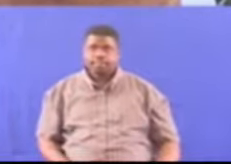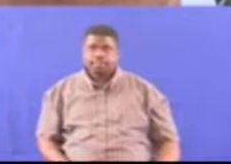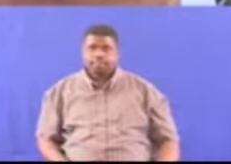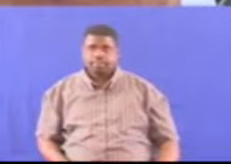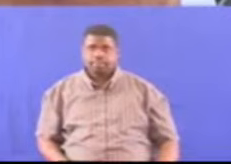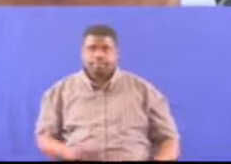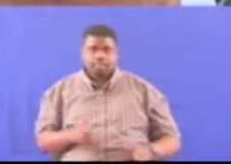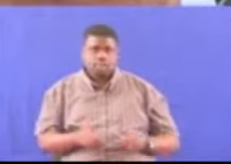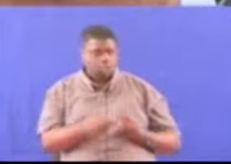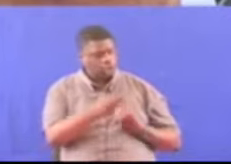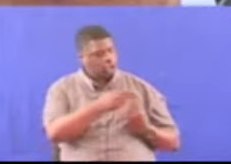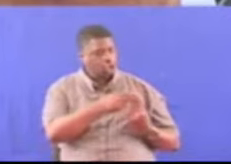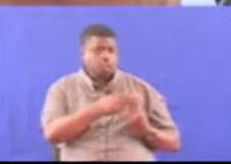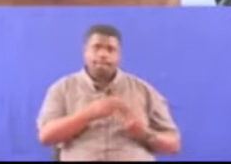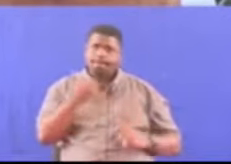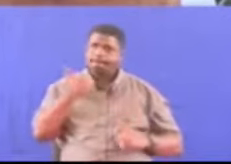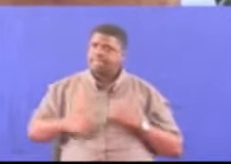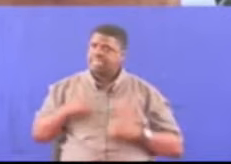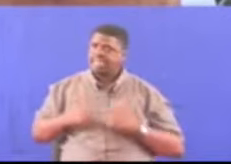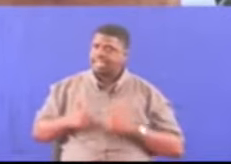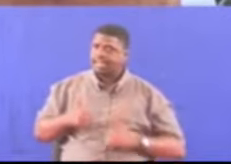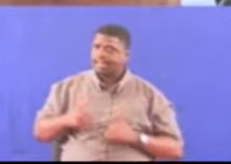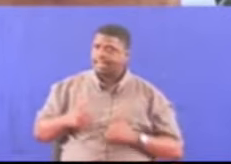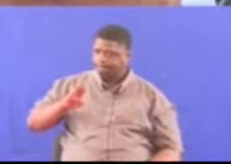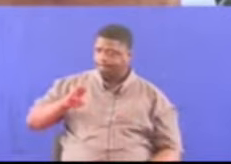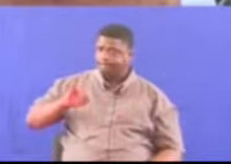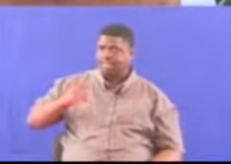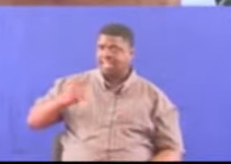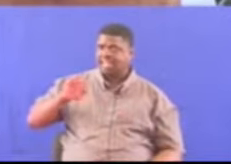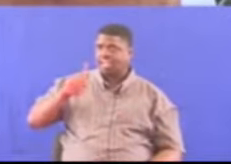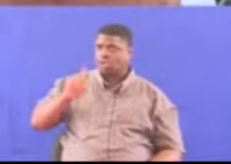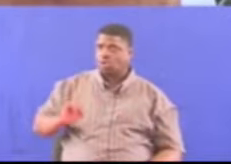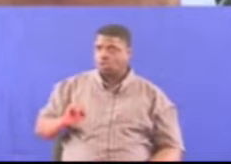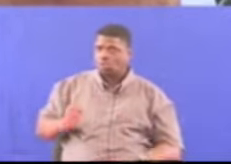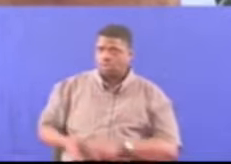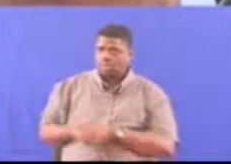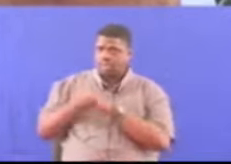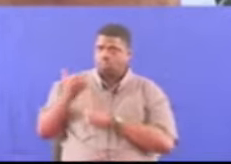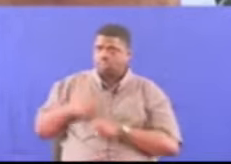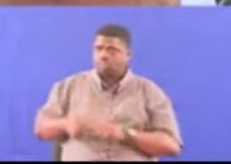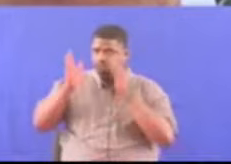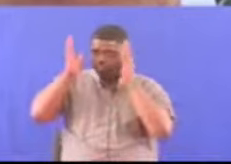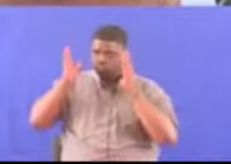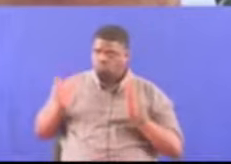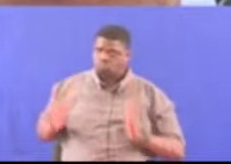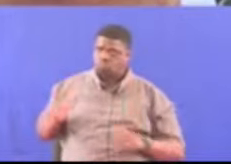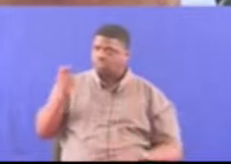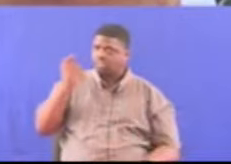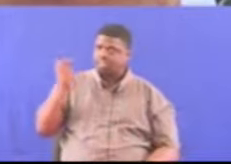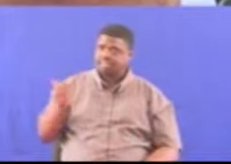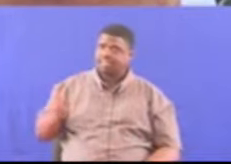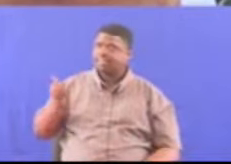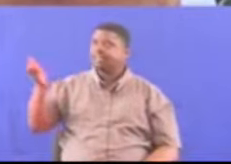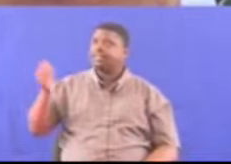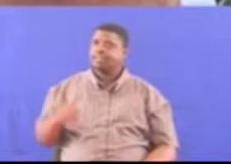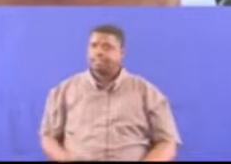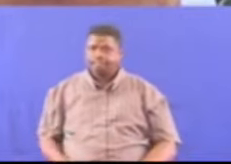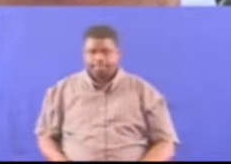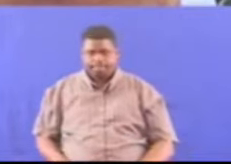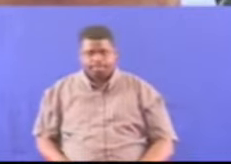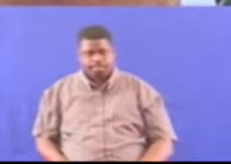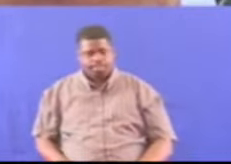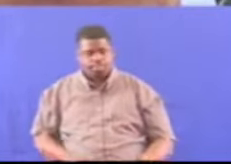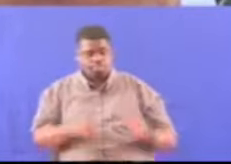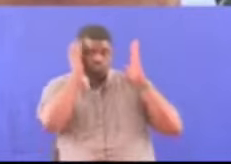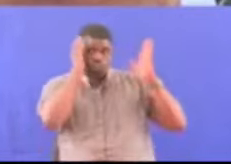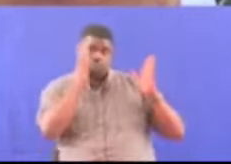Mheshimiwa Dr. Mashaka Biteko, Naibu Waziri Mkuu wa Jamhuri ya Muungano wa Tanzania, Mheshimiwa Musa